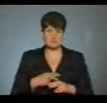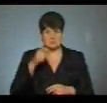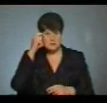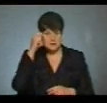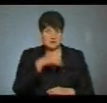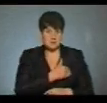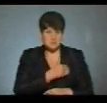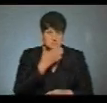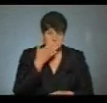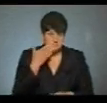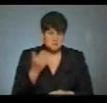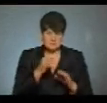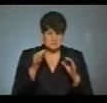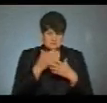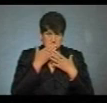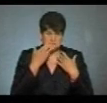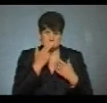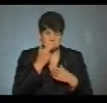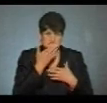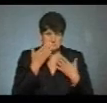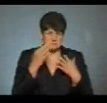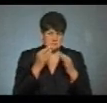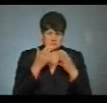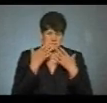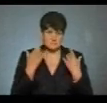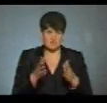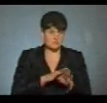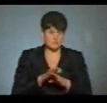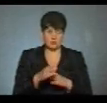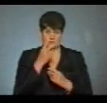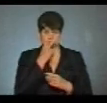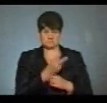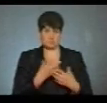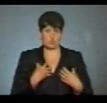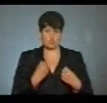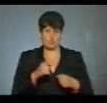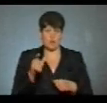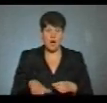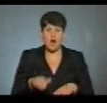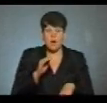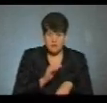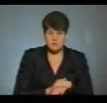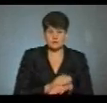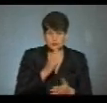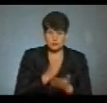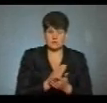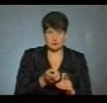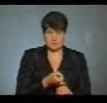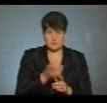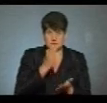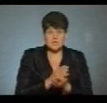без катаральних явищ, без будь-яких інших проявів хвороби. Тобто ви абсолютно здорова людина, фактично ви переносите інфекційний процес, самі про